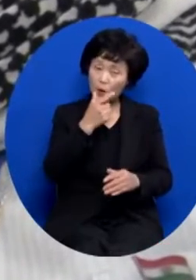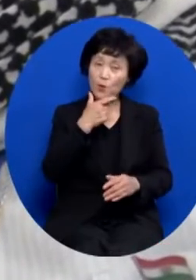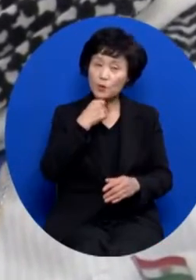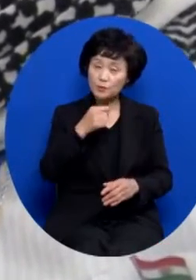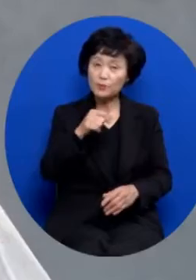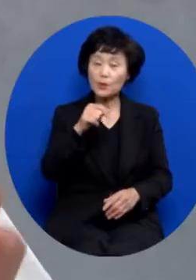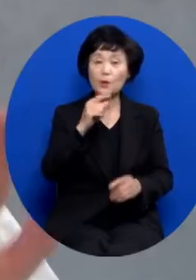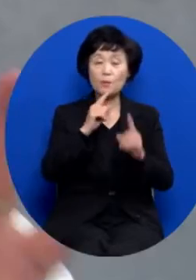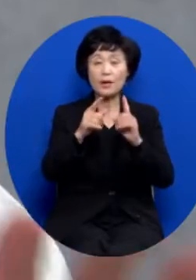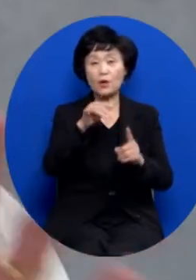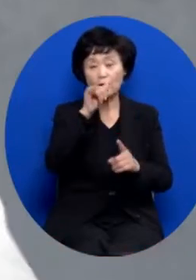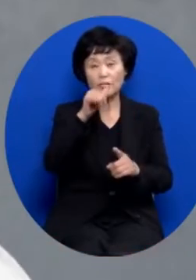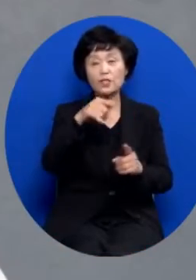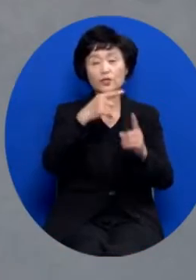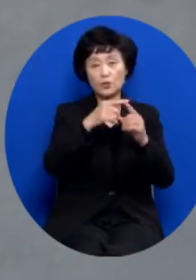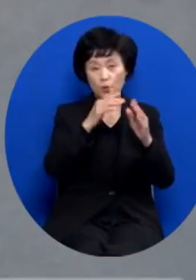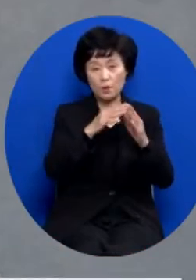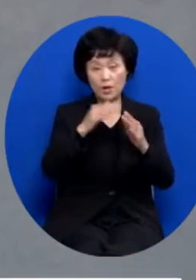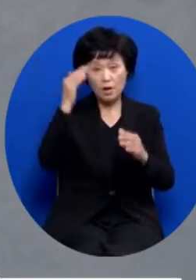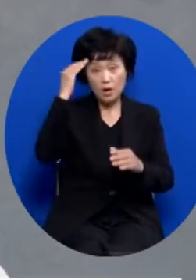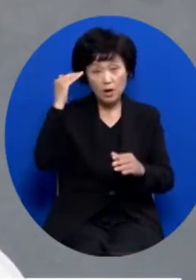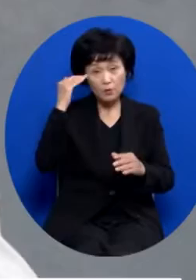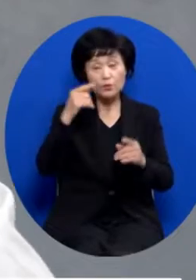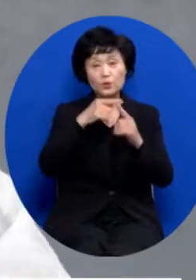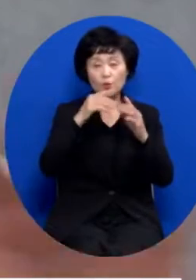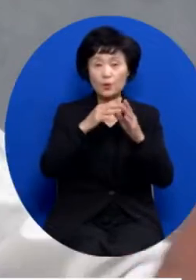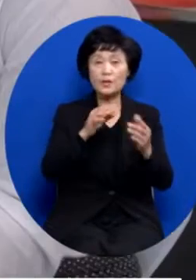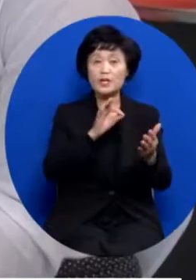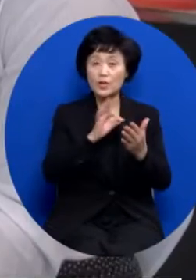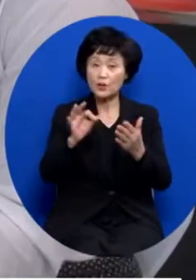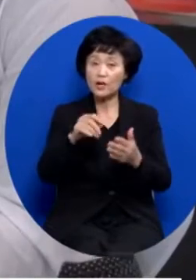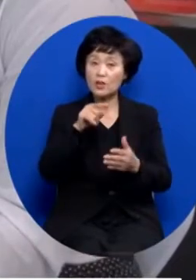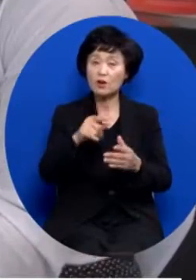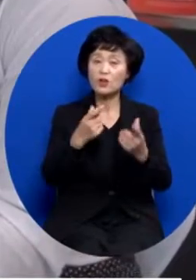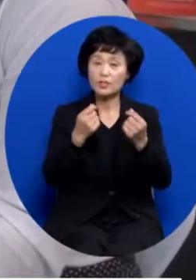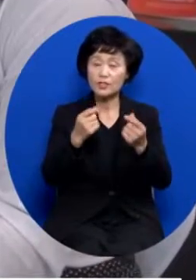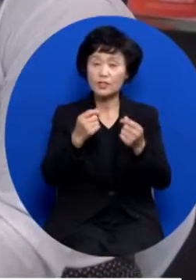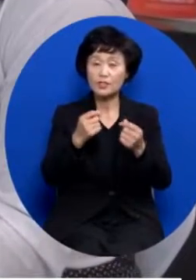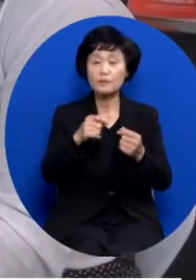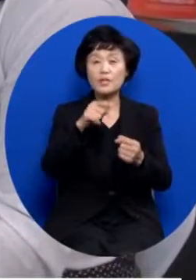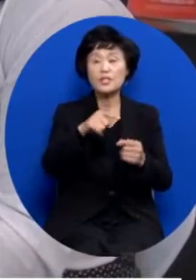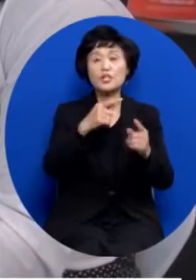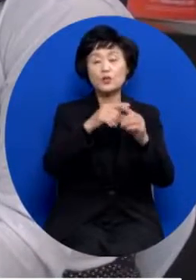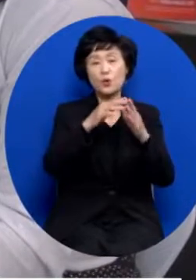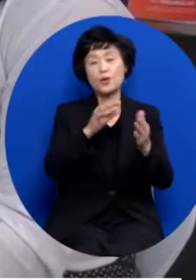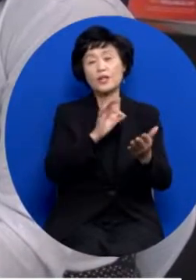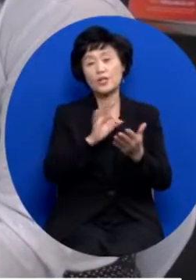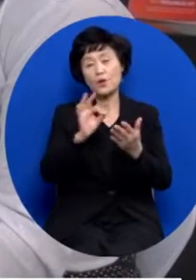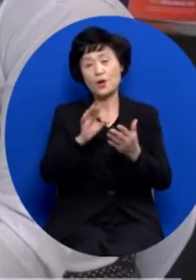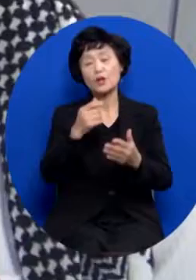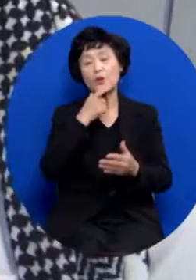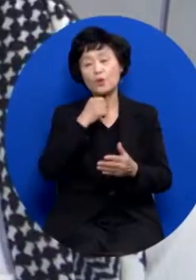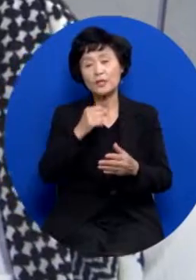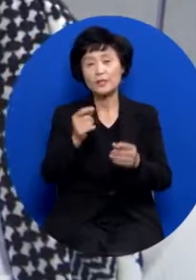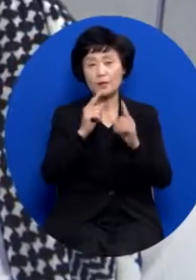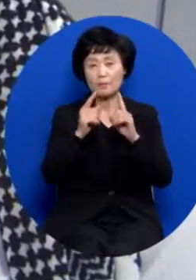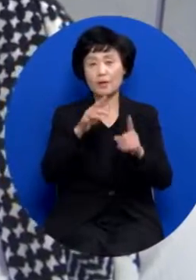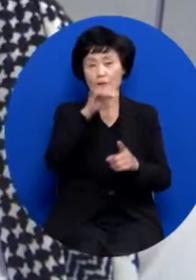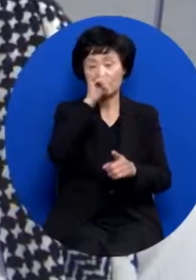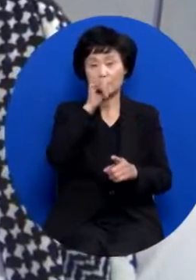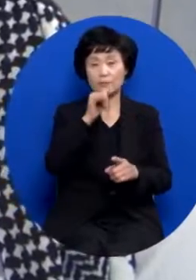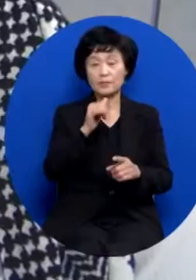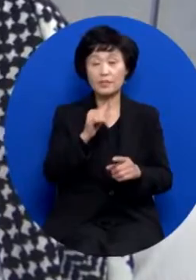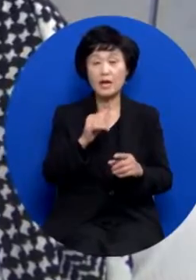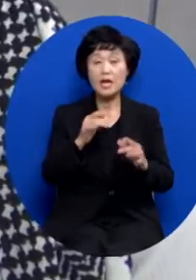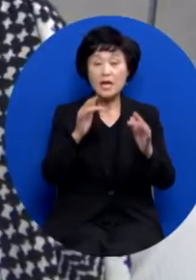교회. 하나님께서 한국교회를 사용하신 것처럼 크루드 교회를 사용하시길 바란다고 전했습니다. 이어 SNS 등